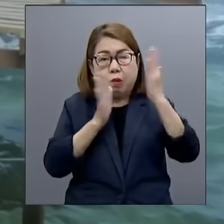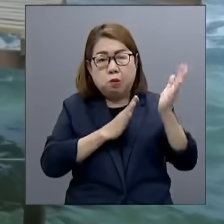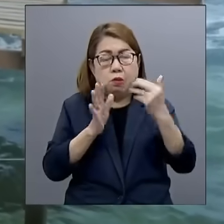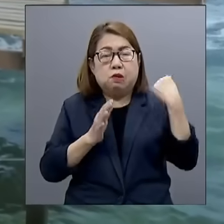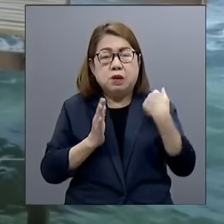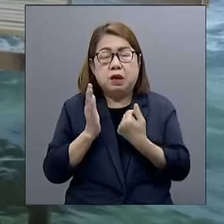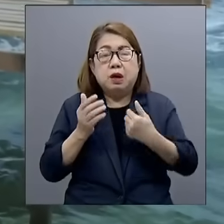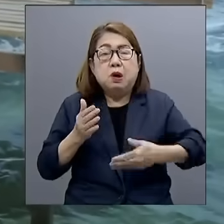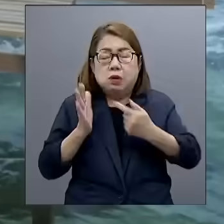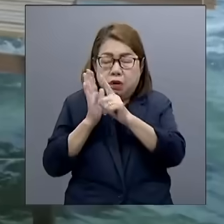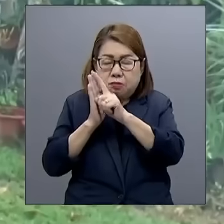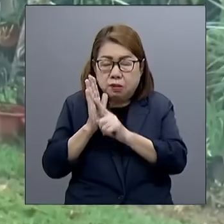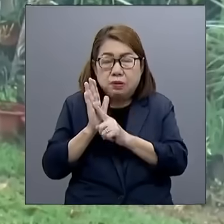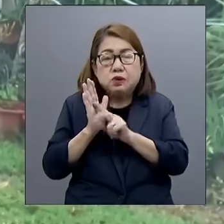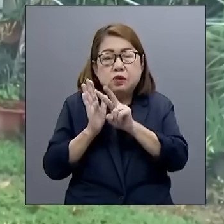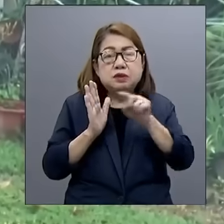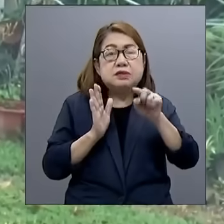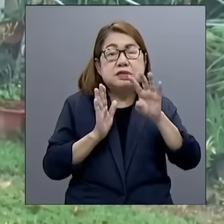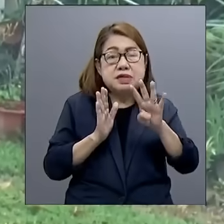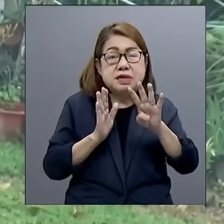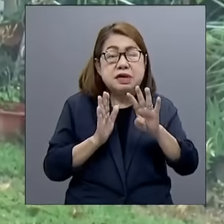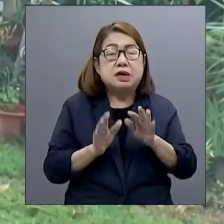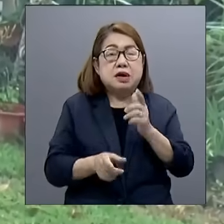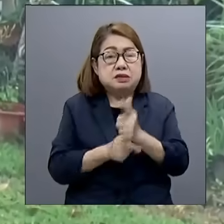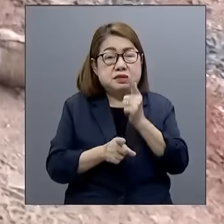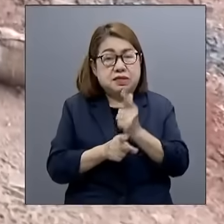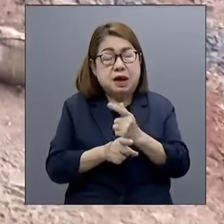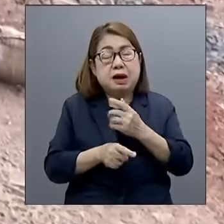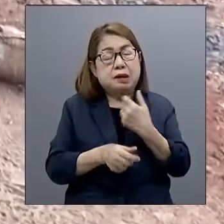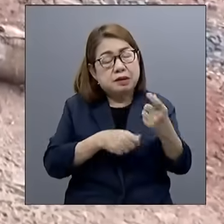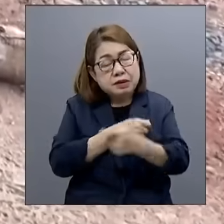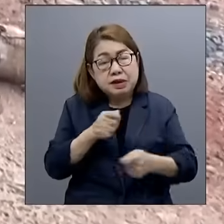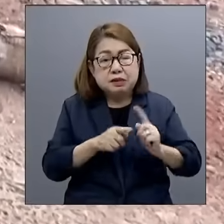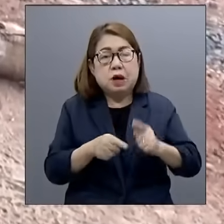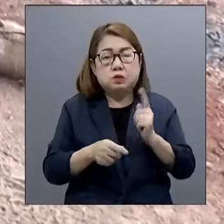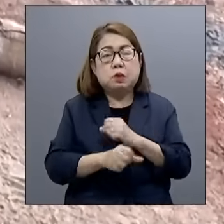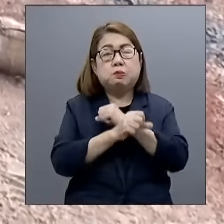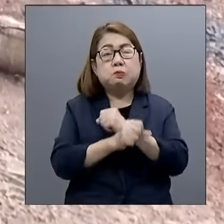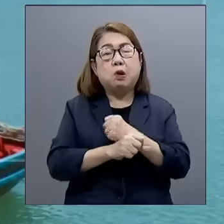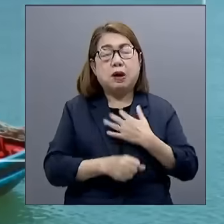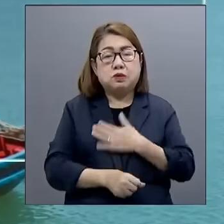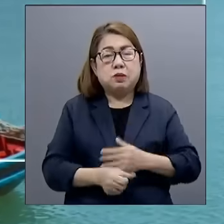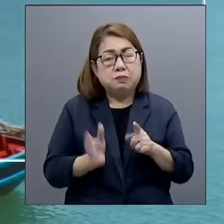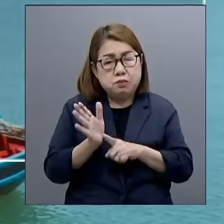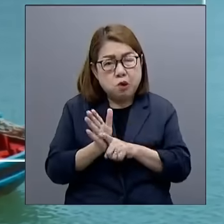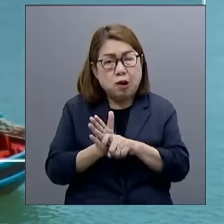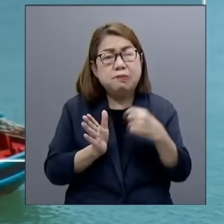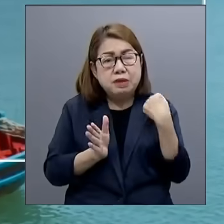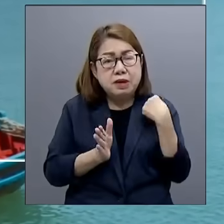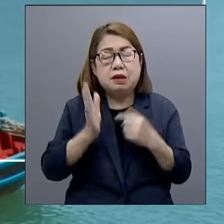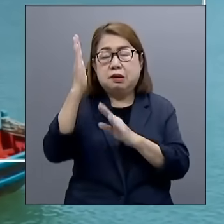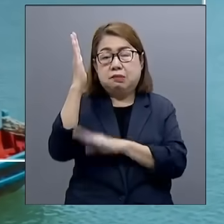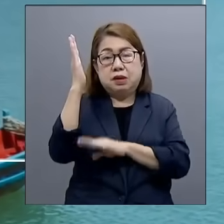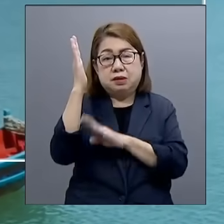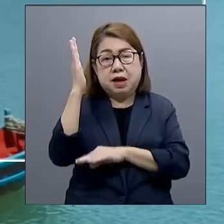ภูมิจะลดลง 2-4 องศาให้เกษตรกรดูแลสุขภาพรวมทั้งเฝ้าระวังศัตรูพืชจำพวกนอนภาคใต้ตอนบนของ